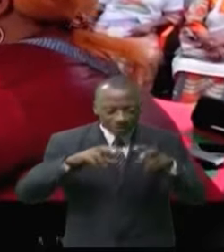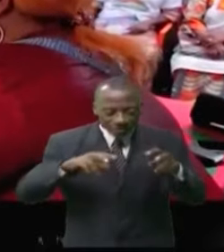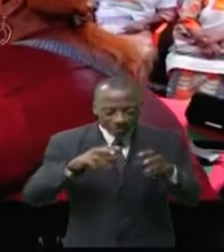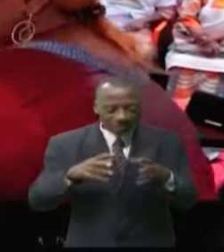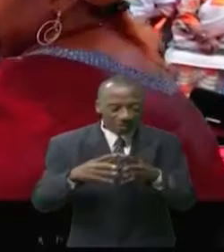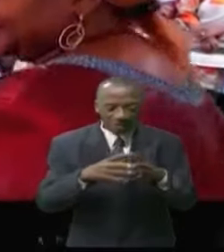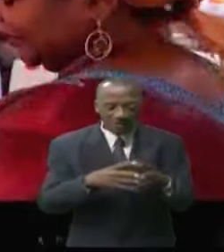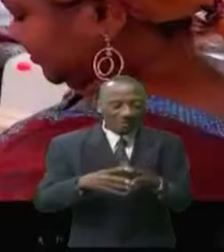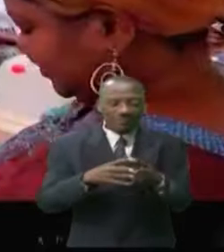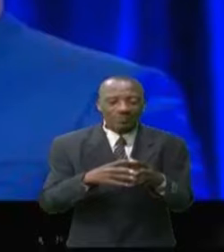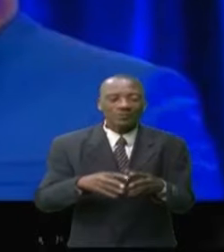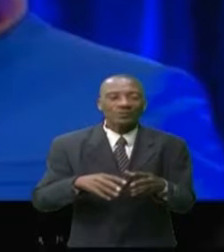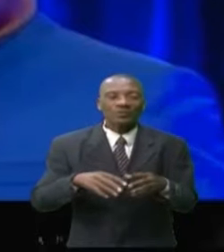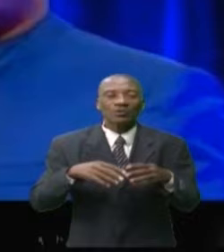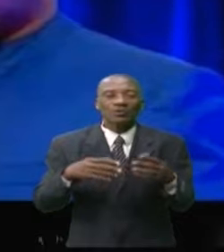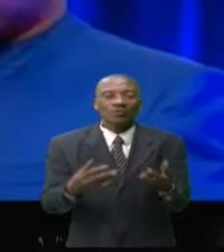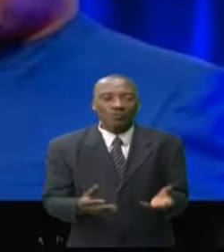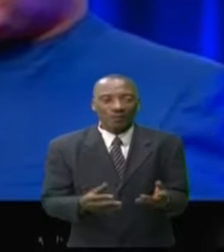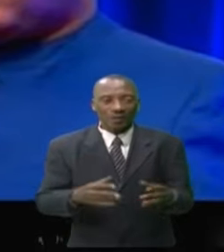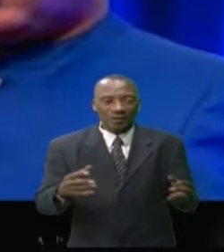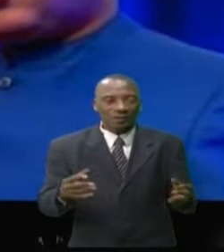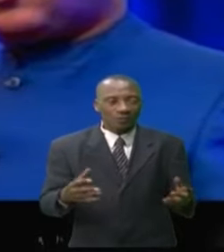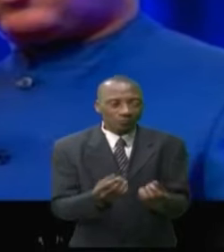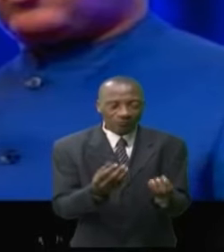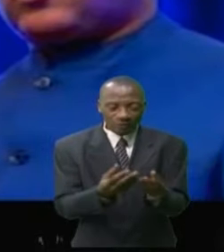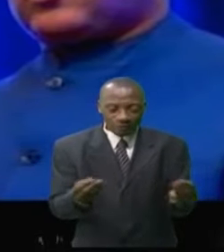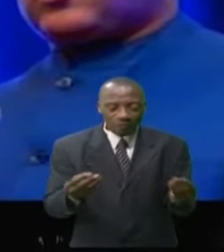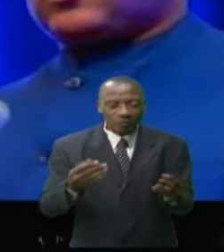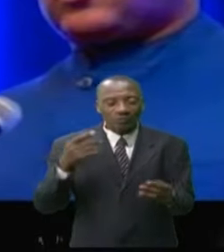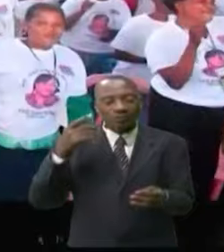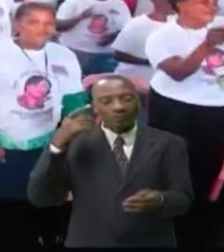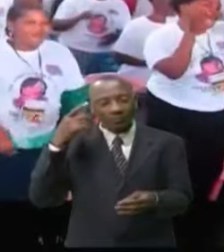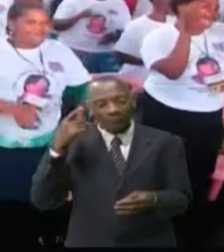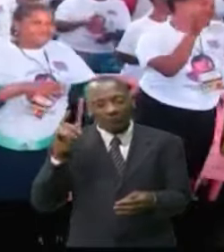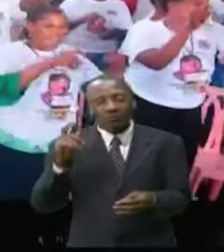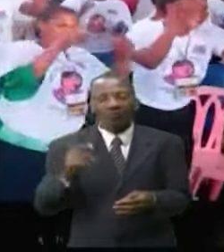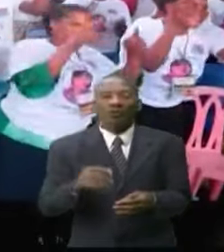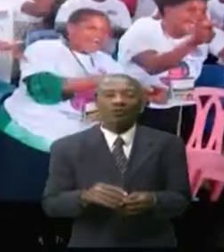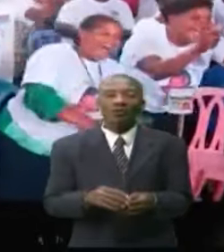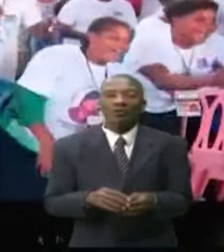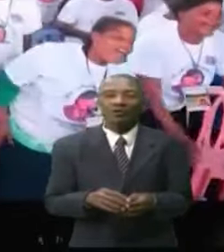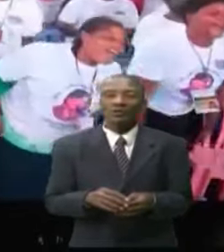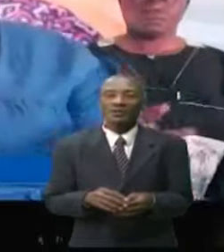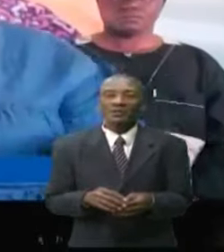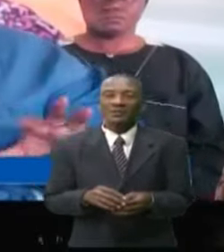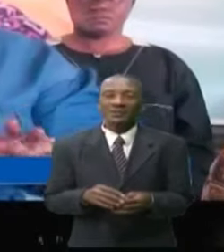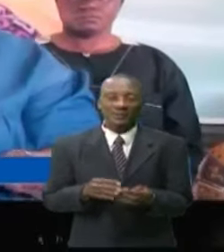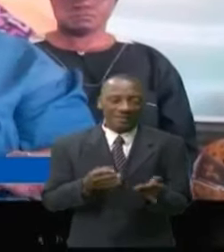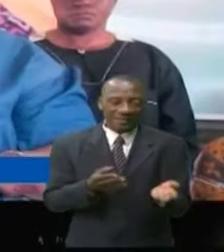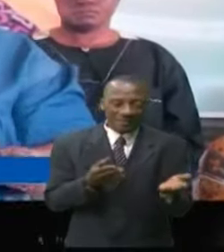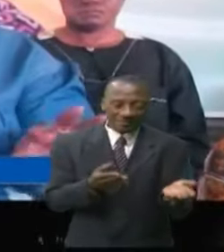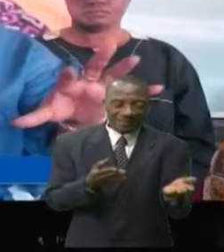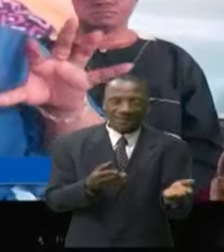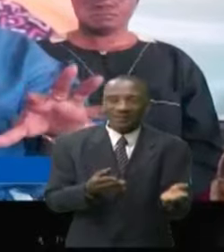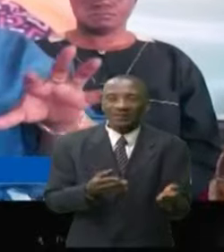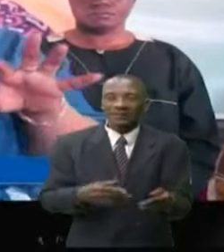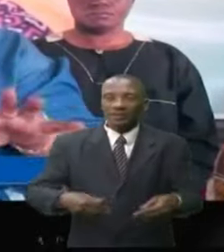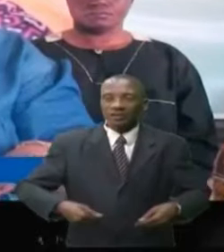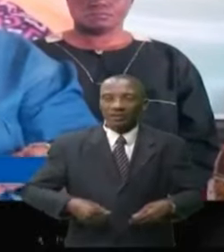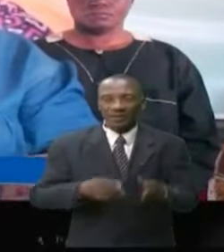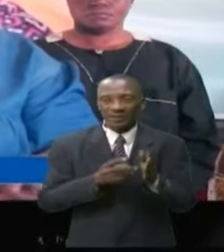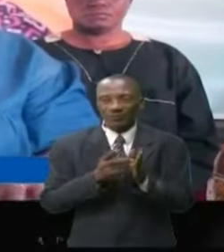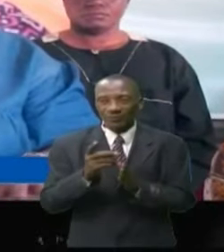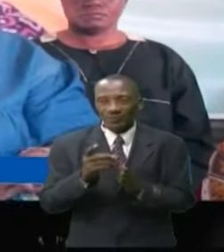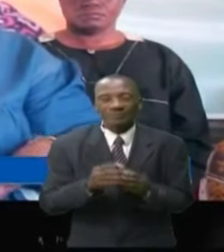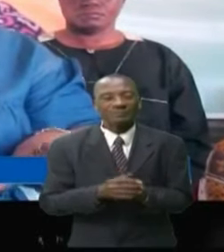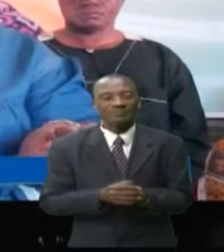activité qui vient appuyer les efforts du chef de l'État champion de la masculinité positive ces activités c'est